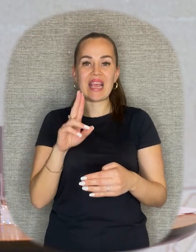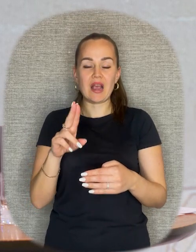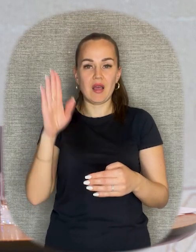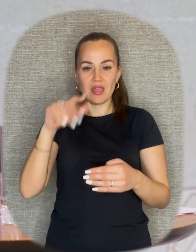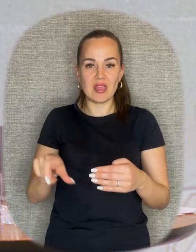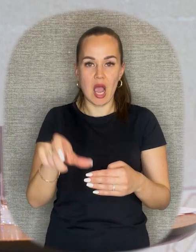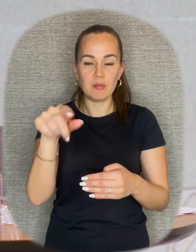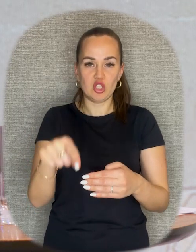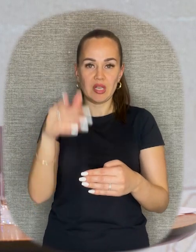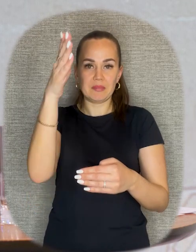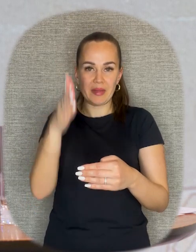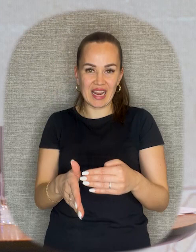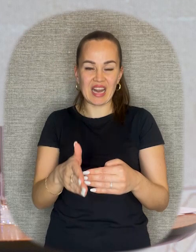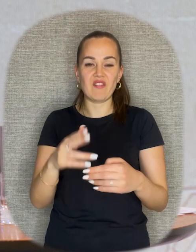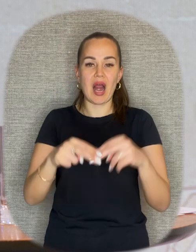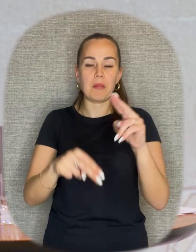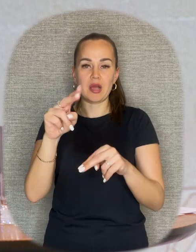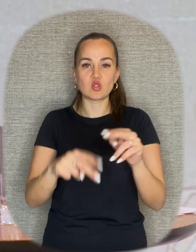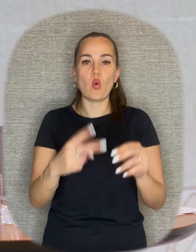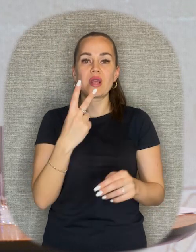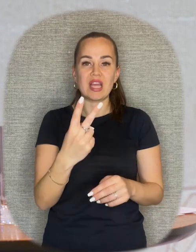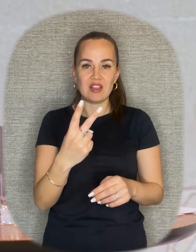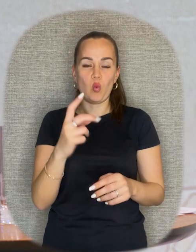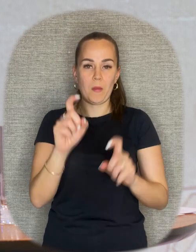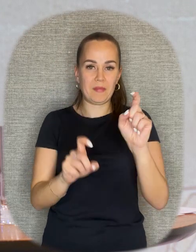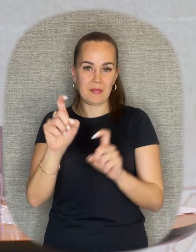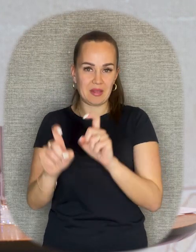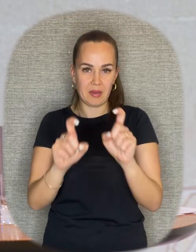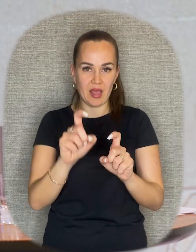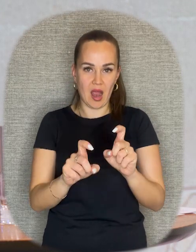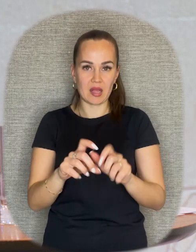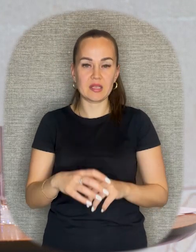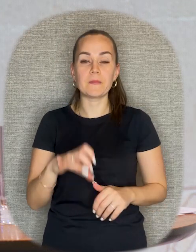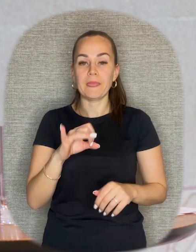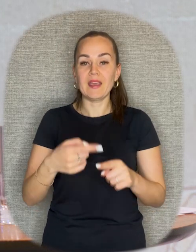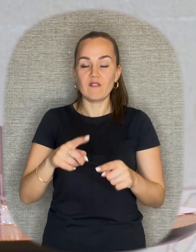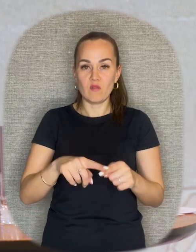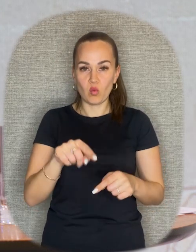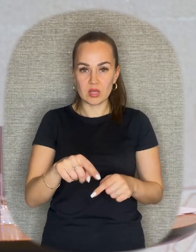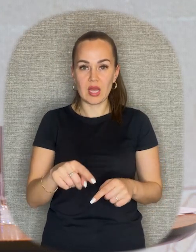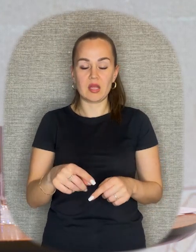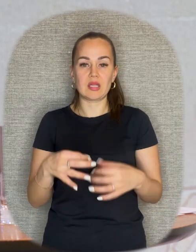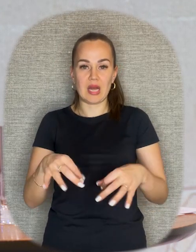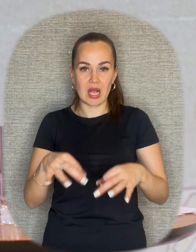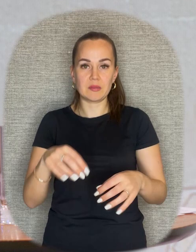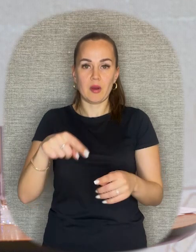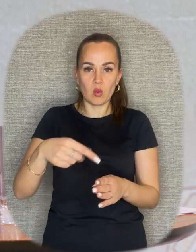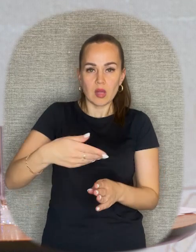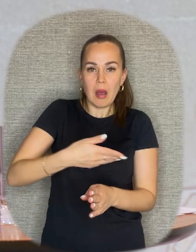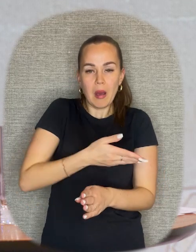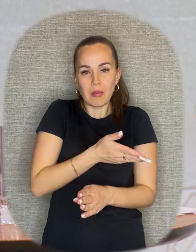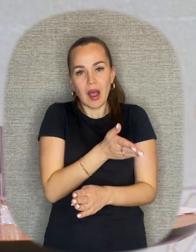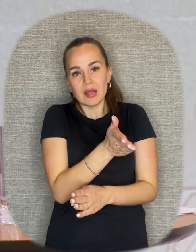мост улица Доходила до Новгородской улицы А дальше выход к мосту к набережной перекрывали